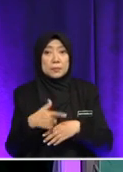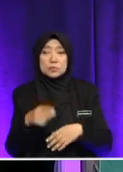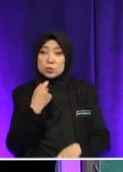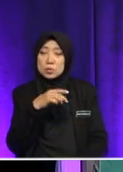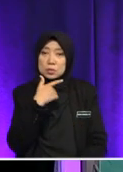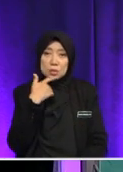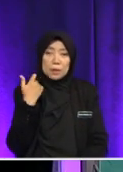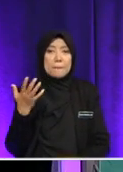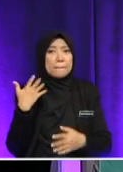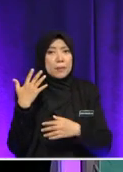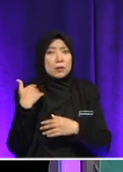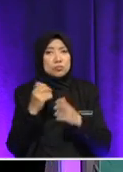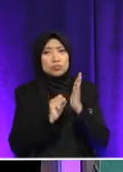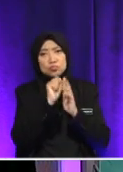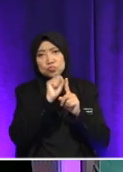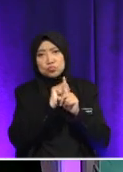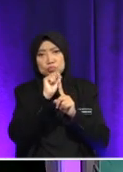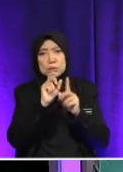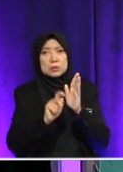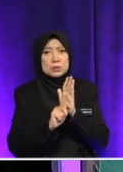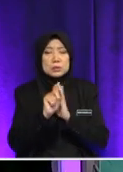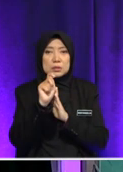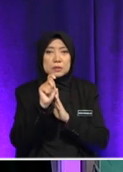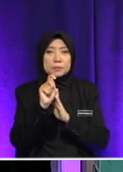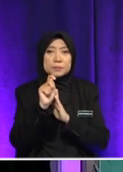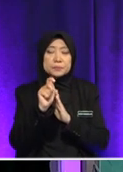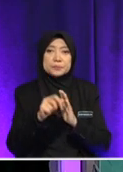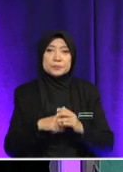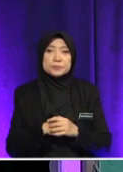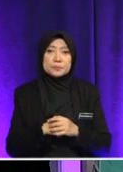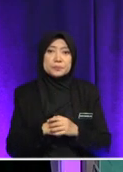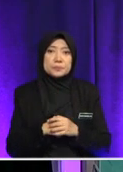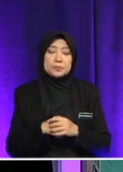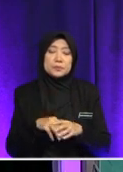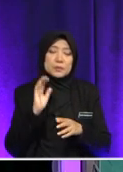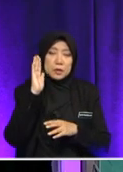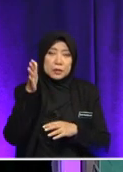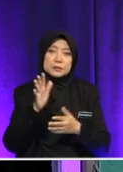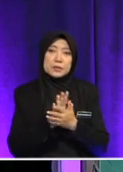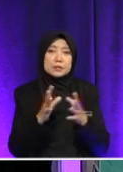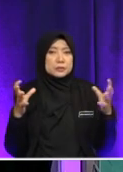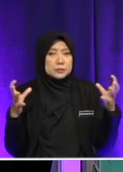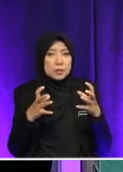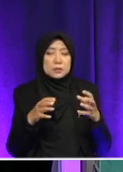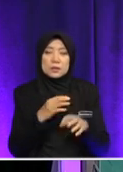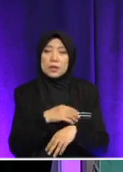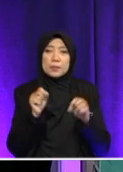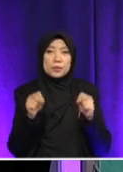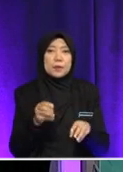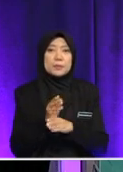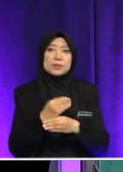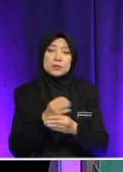kita Panaskan pada suhu yang tinggi oke nah kita Panaskan pada suhu yang tinggi dia akan menjadi keras dan tidak boleh dibentuk